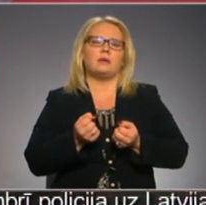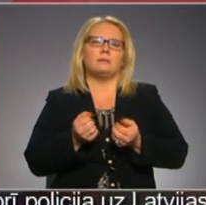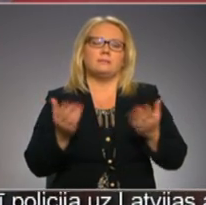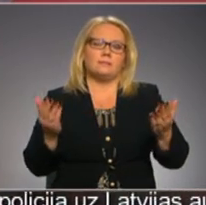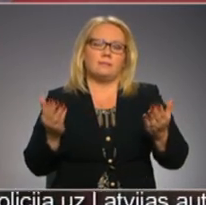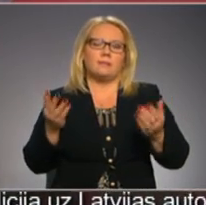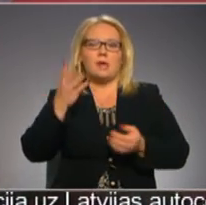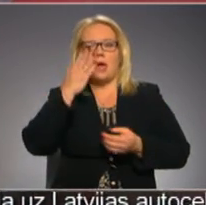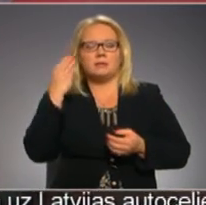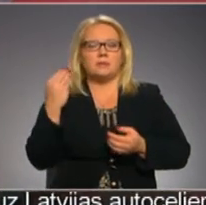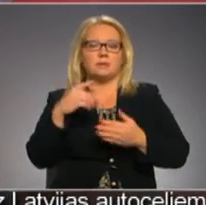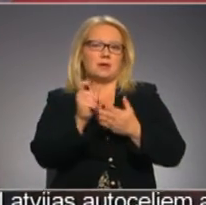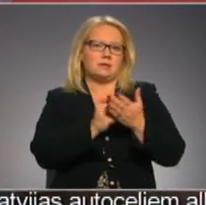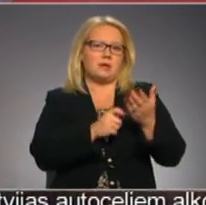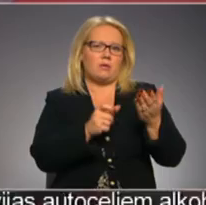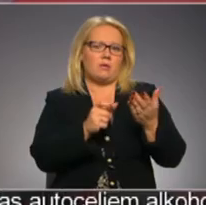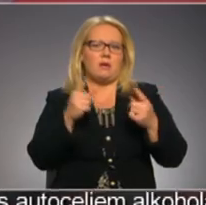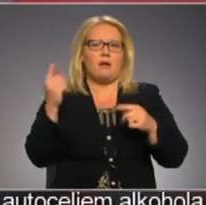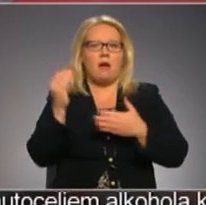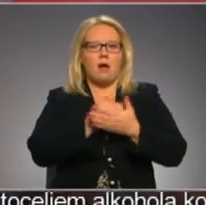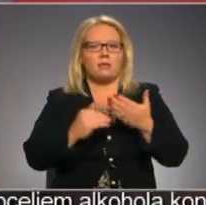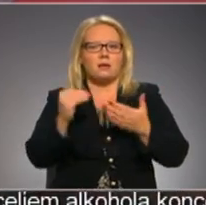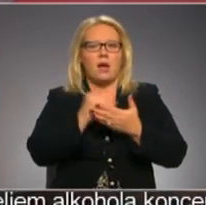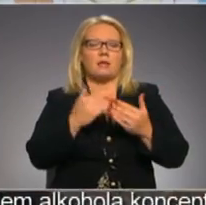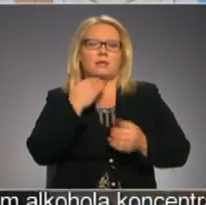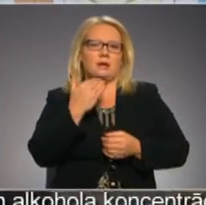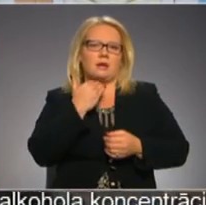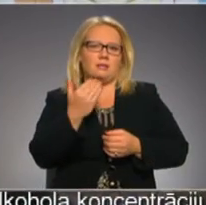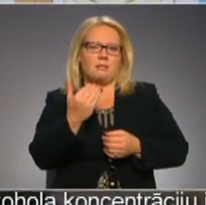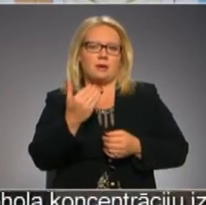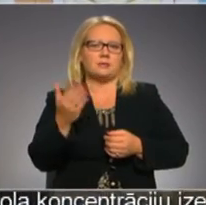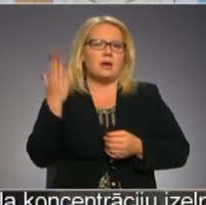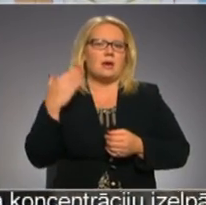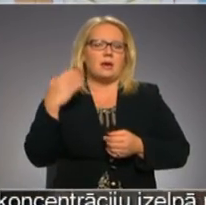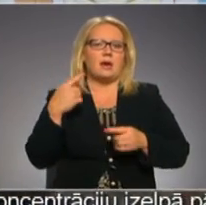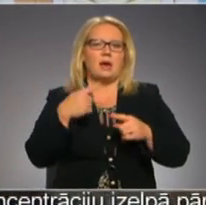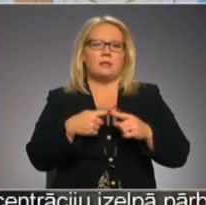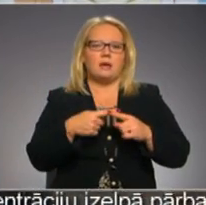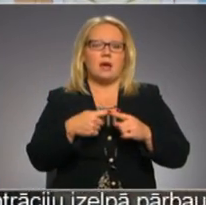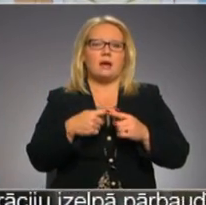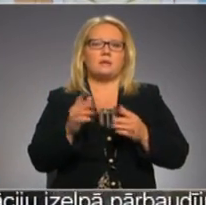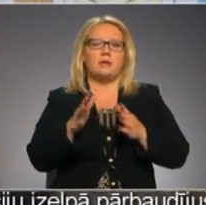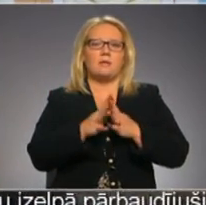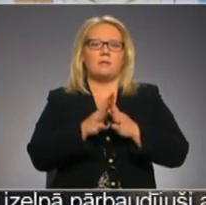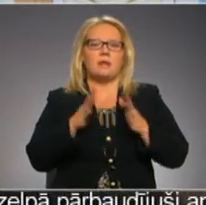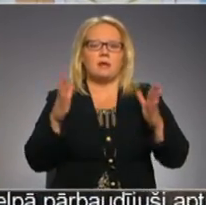nu, aizmirstās varbūt atkārtoties negribāt. Kādreiz vidējām plašāk